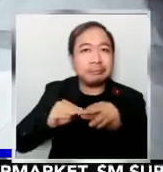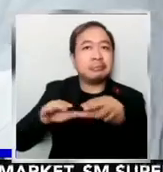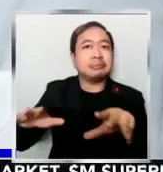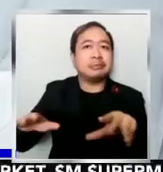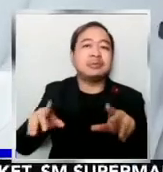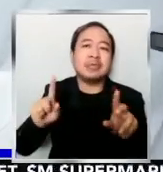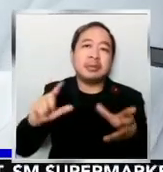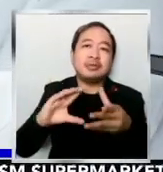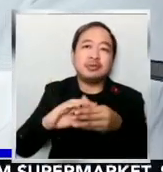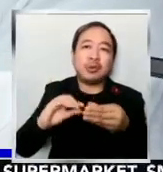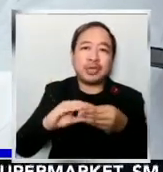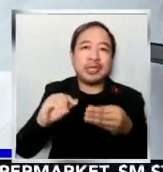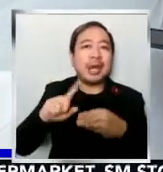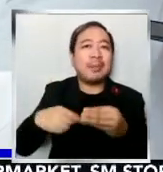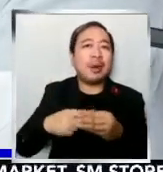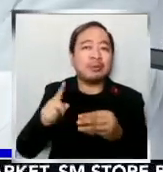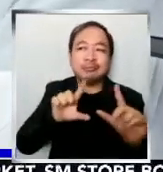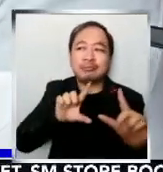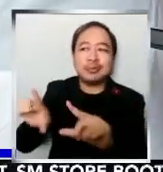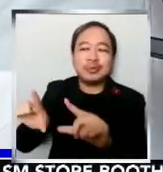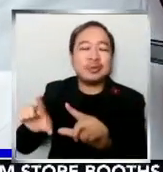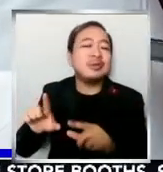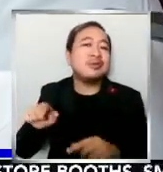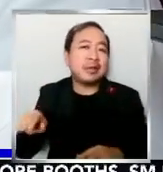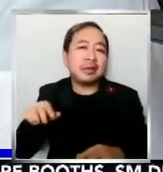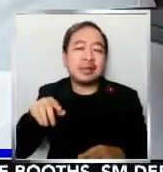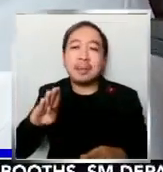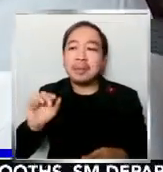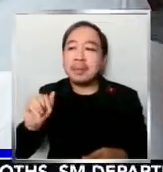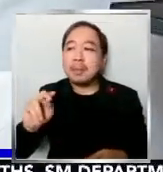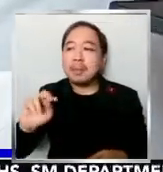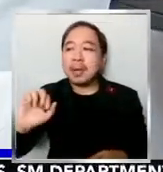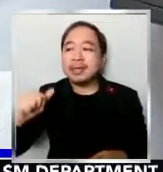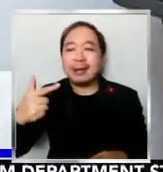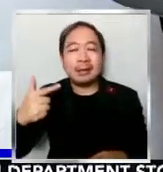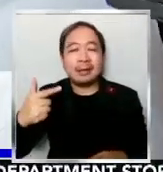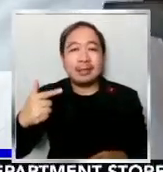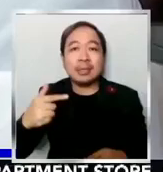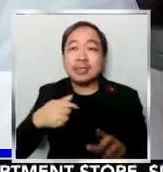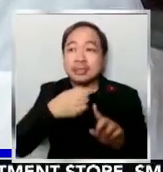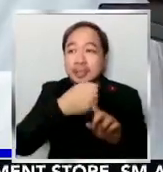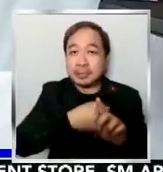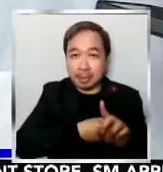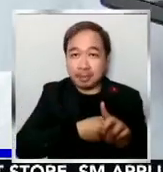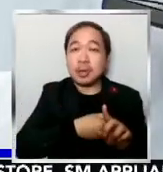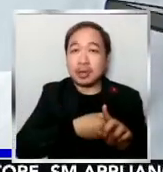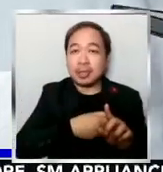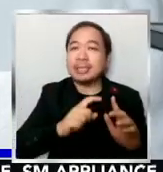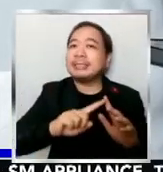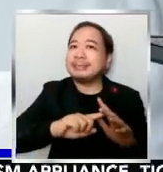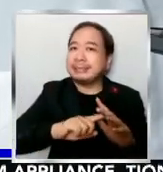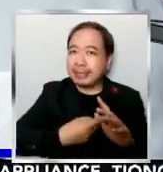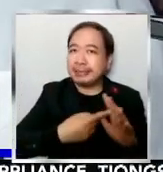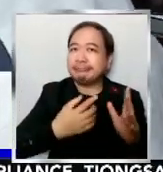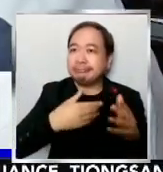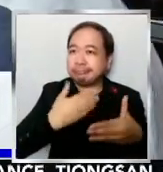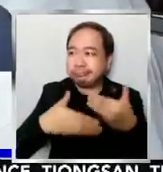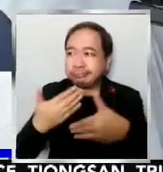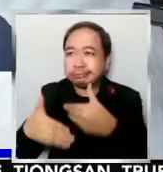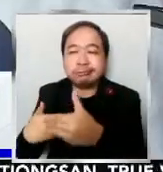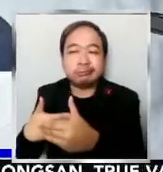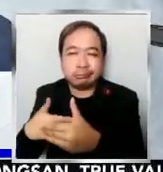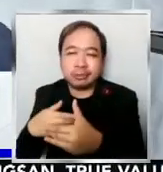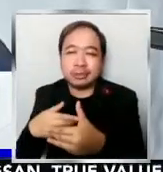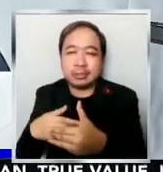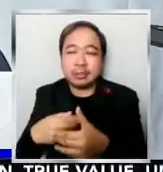basis. September 17, nagsimula na yung plots. Nagsimula na lahat. Everything came into motion. Kaya makikita nyo, meron talagang